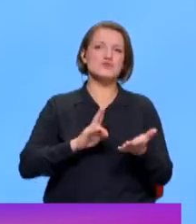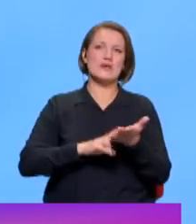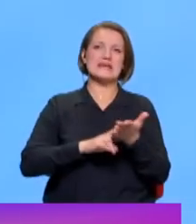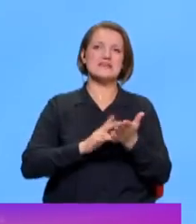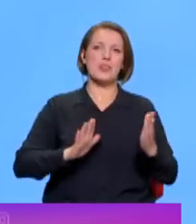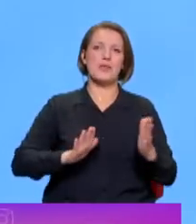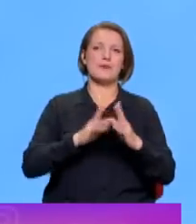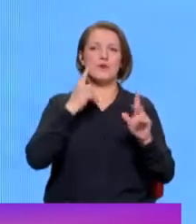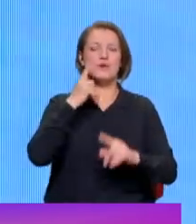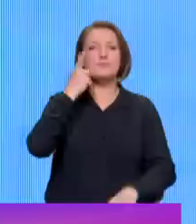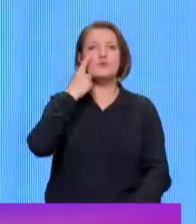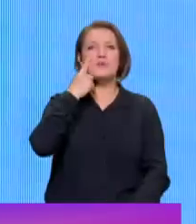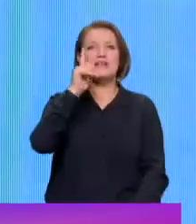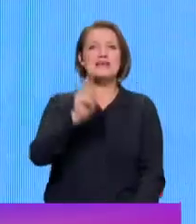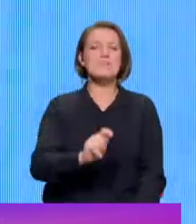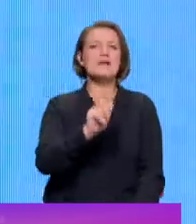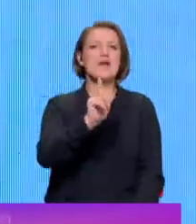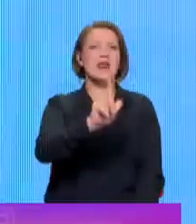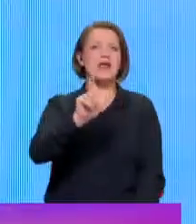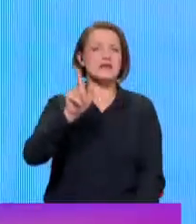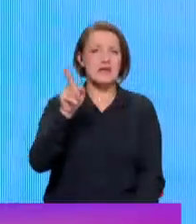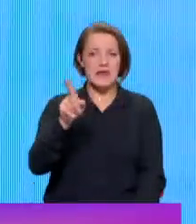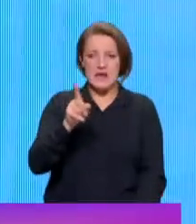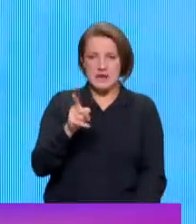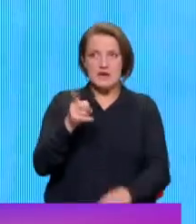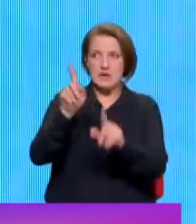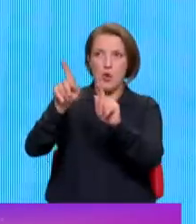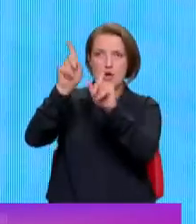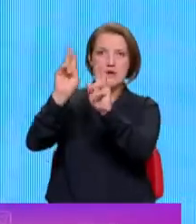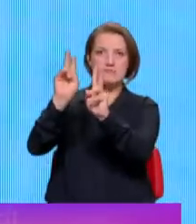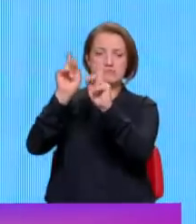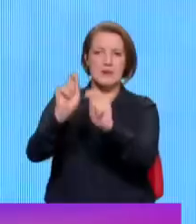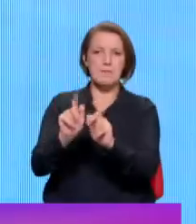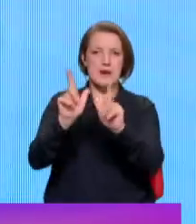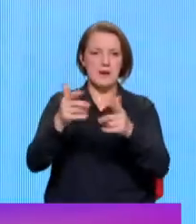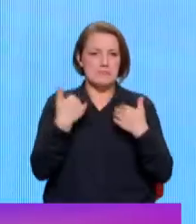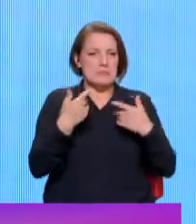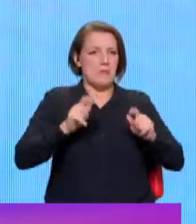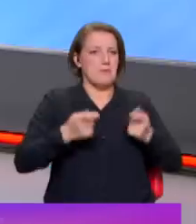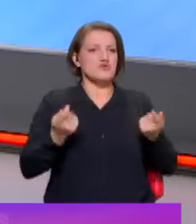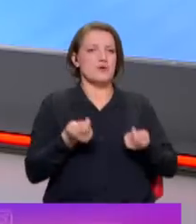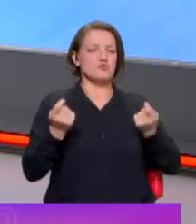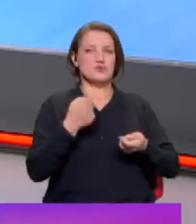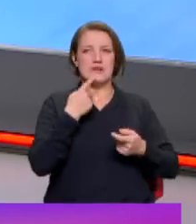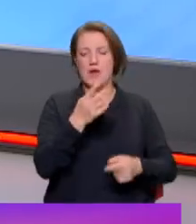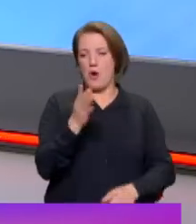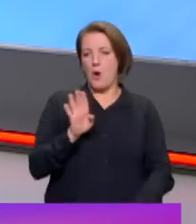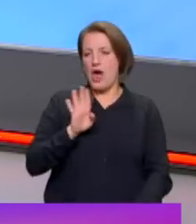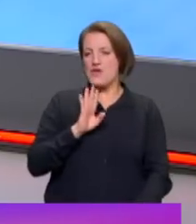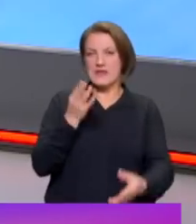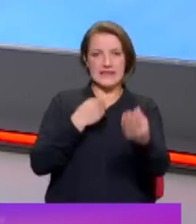Çelik hükümetin yapması gerekeni yapmaya çalışıyoruz diye konuştu diyor yani öğrencinin yediği